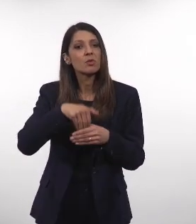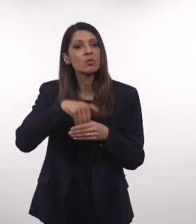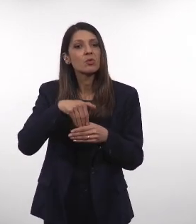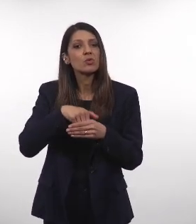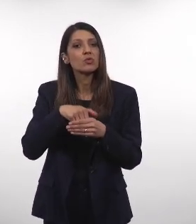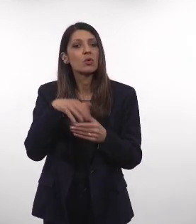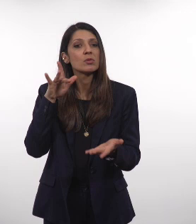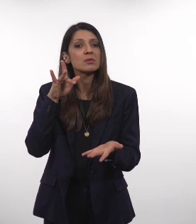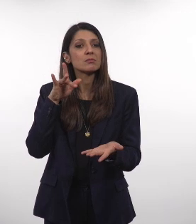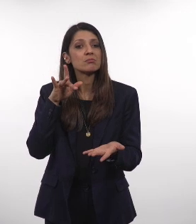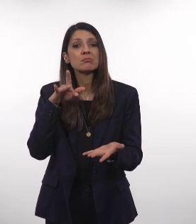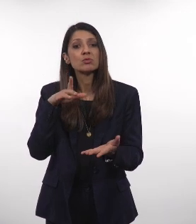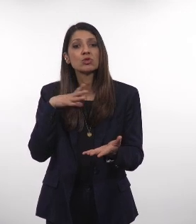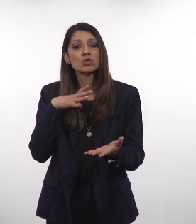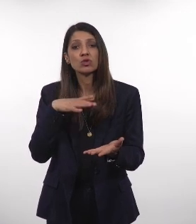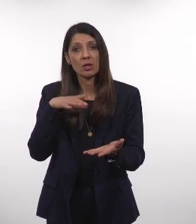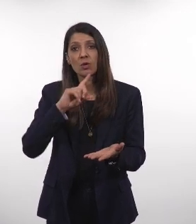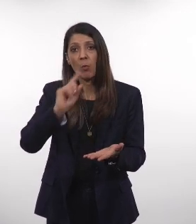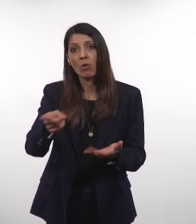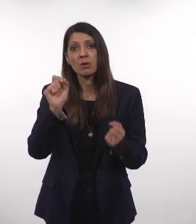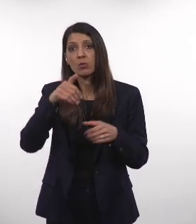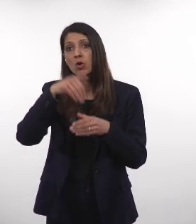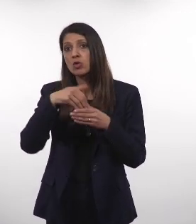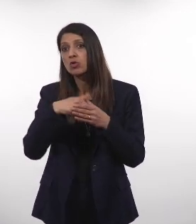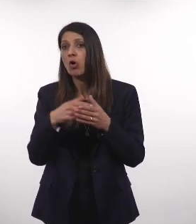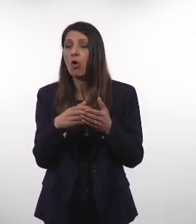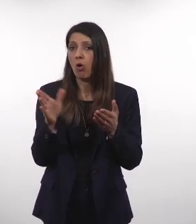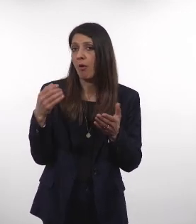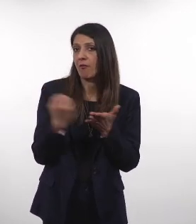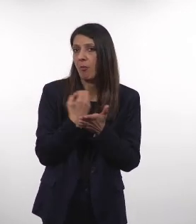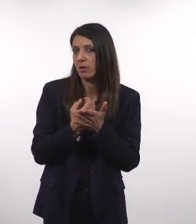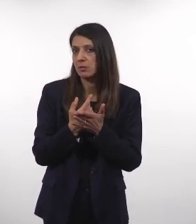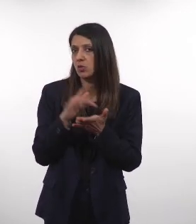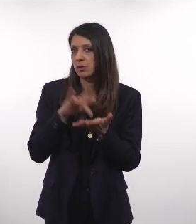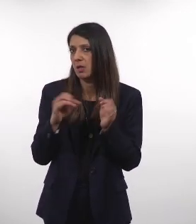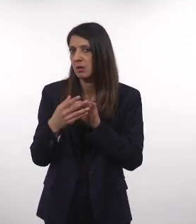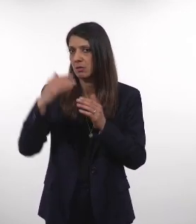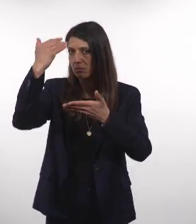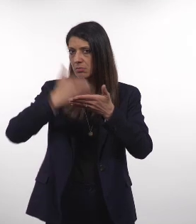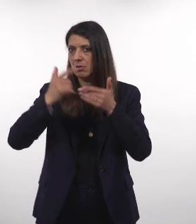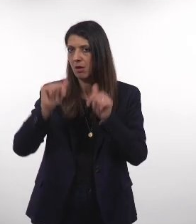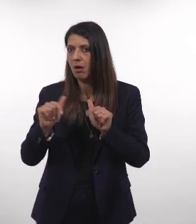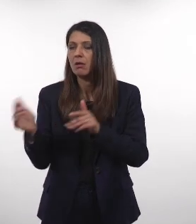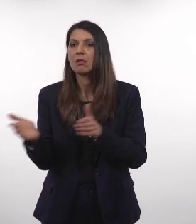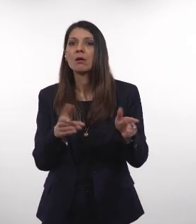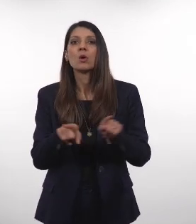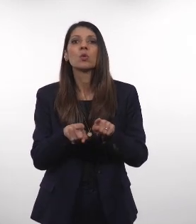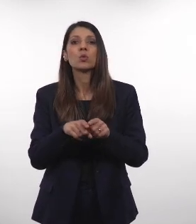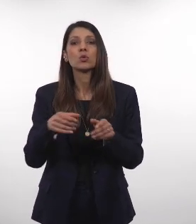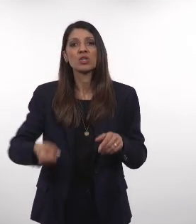vous souhaitez commander la mallette ou avoir plus d'informations sur la mallette. Il existe également donc la